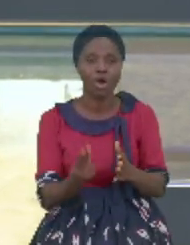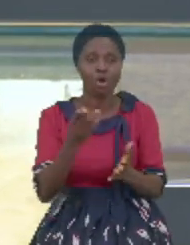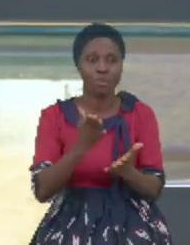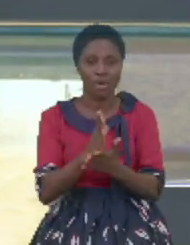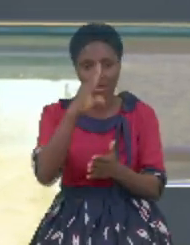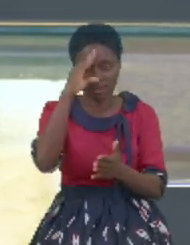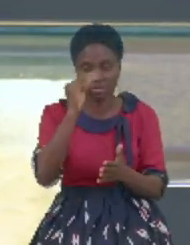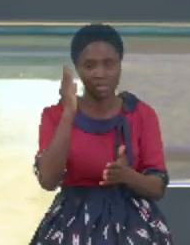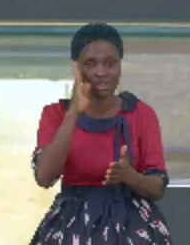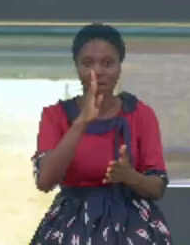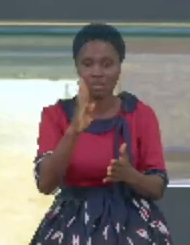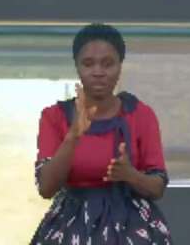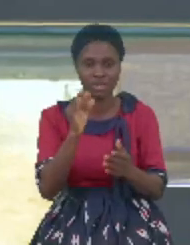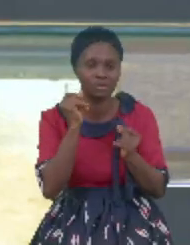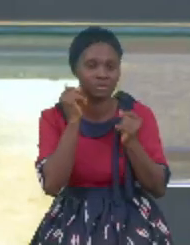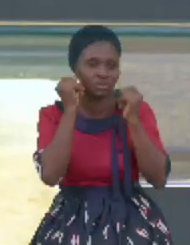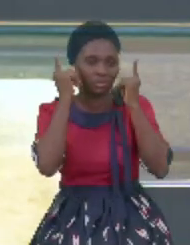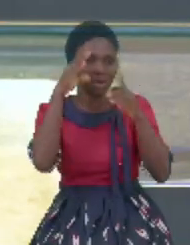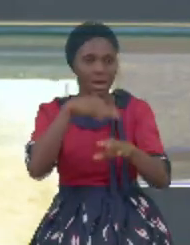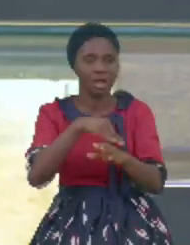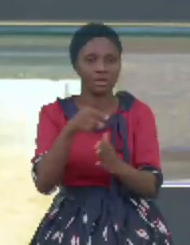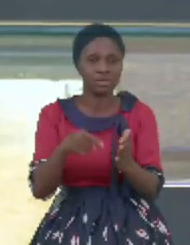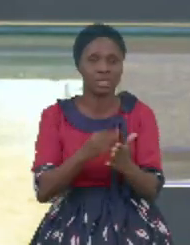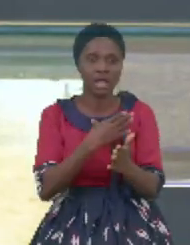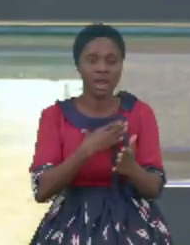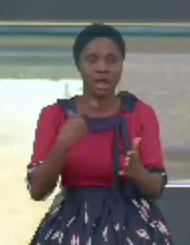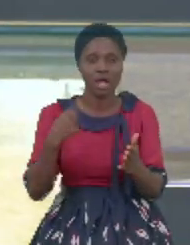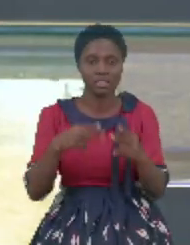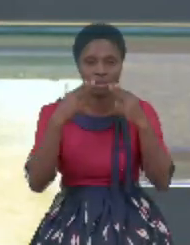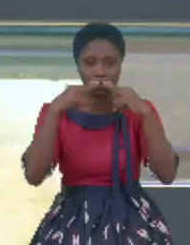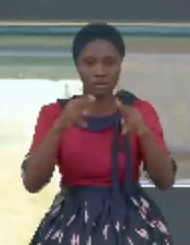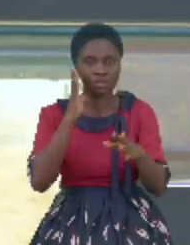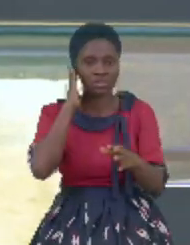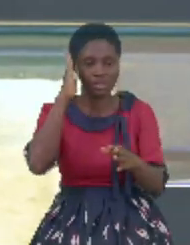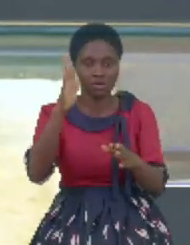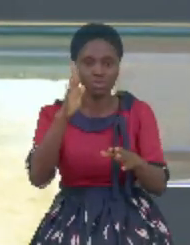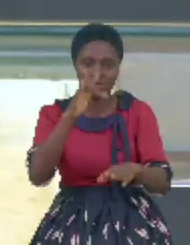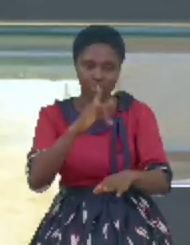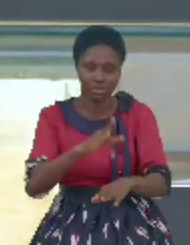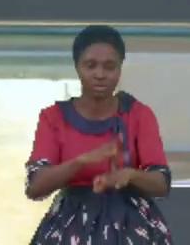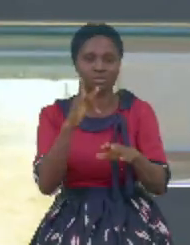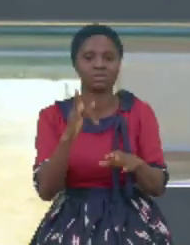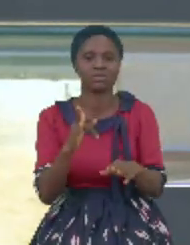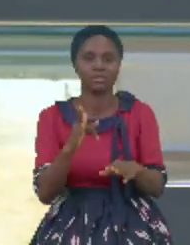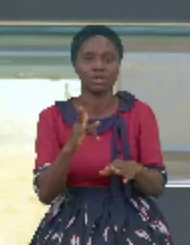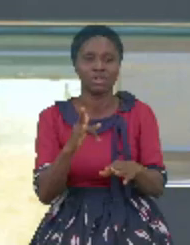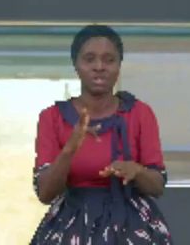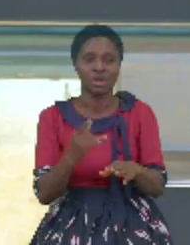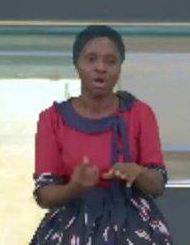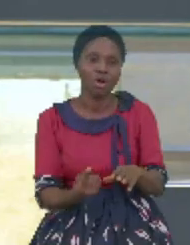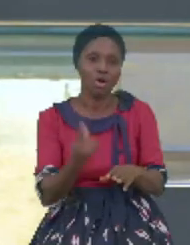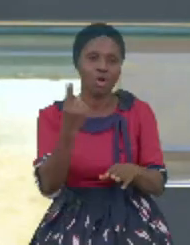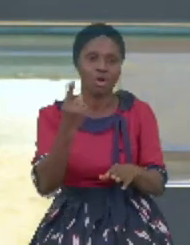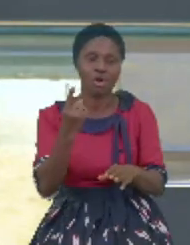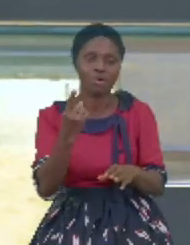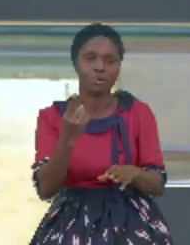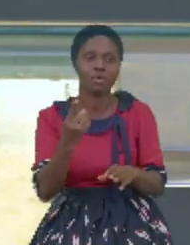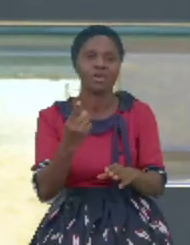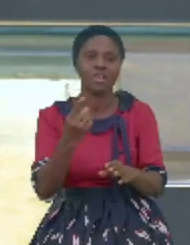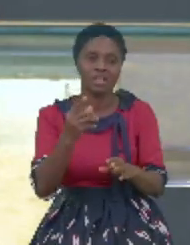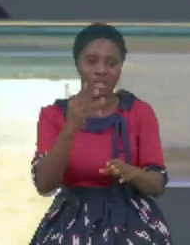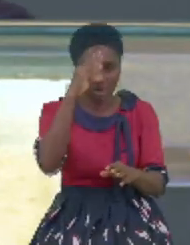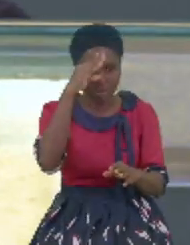hommes droits en sont stupéfaits. Et l'innocent se soulève contre l'impie. L'innocent